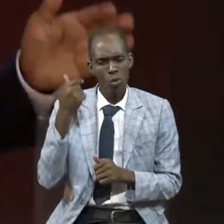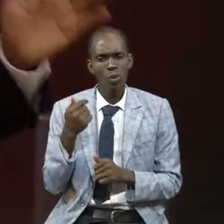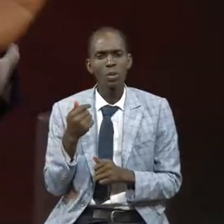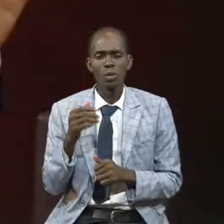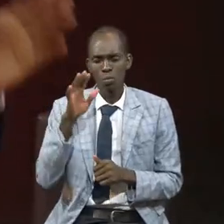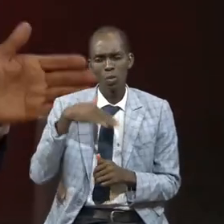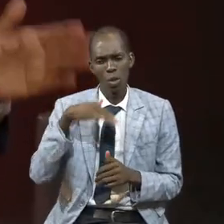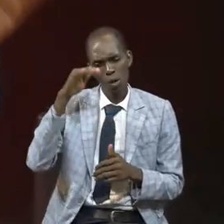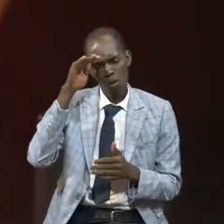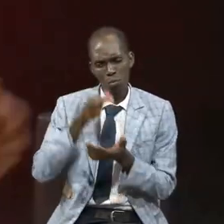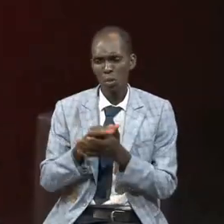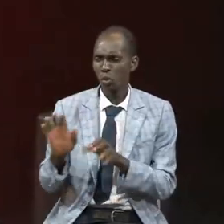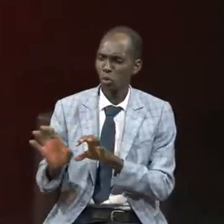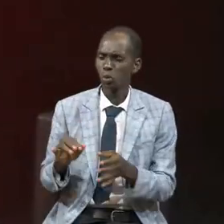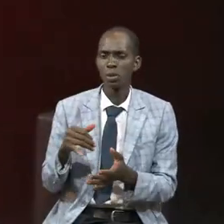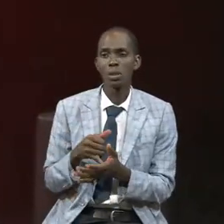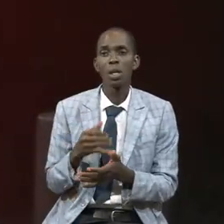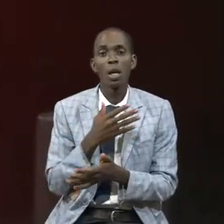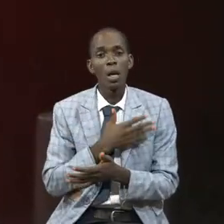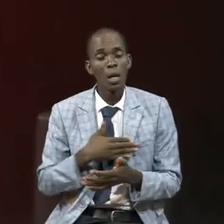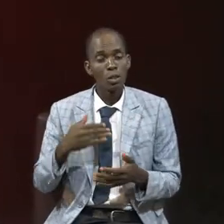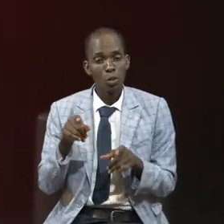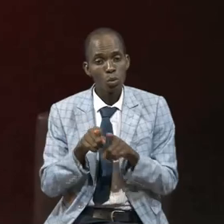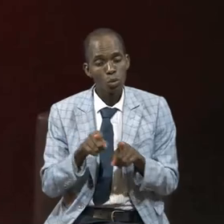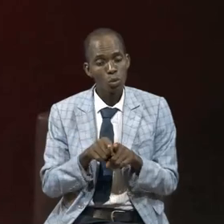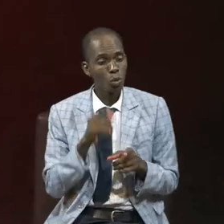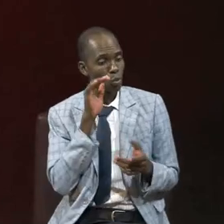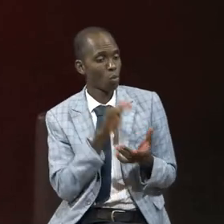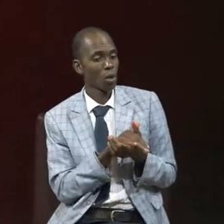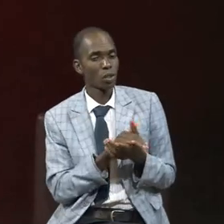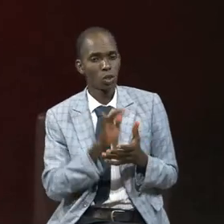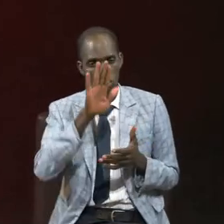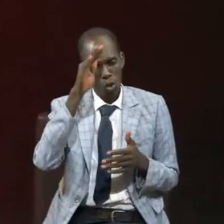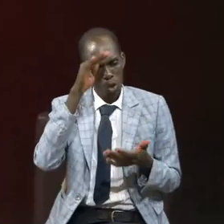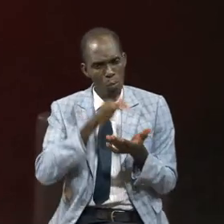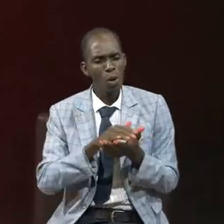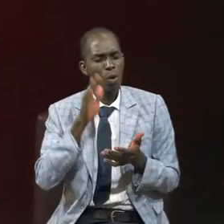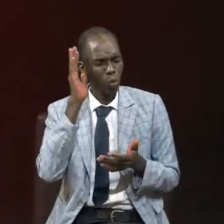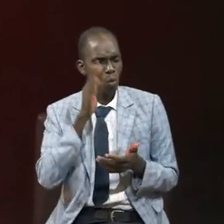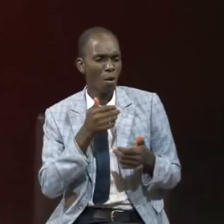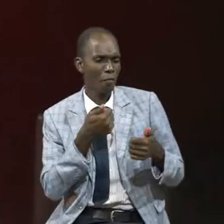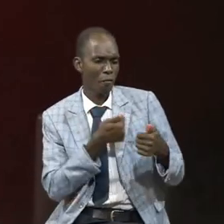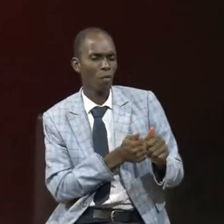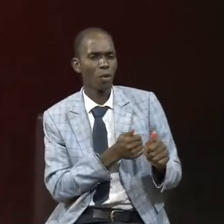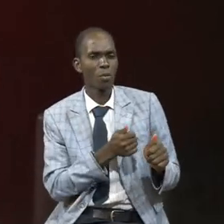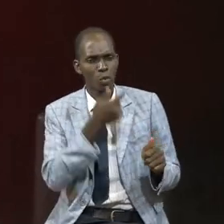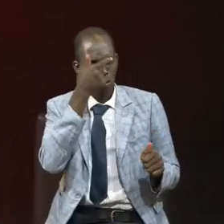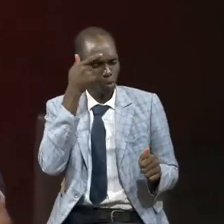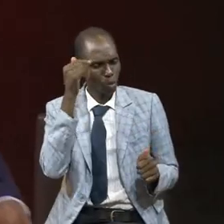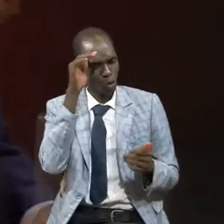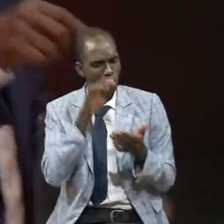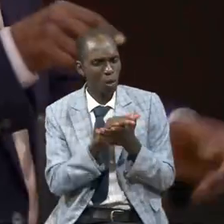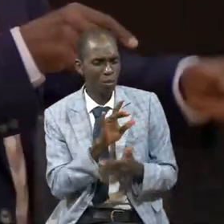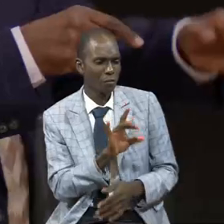votre mari voit la vie de Christ en vous. Vous êtes honnête,